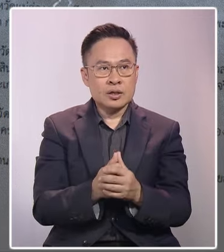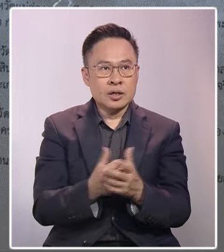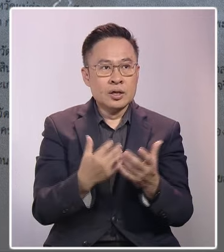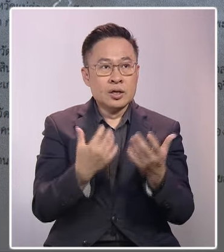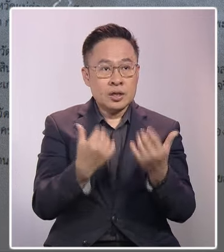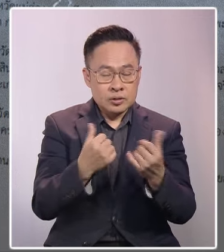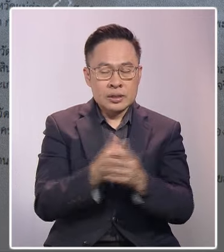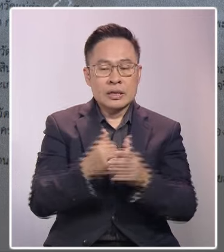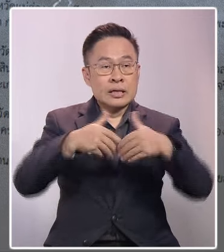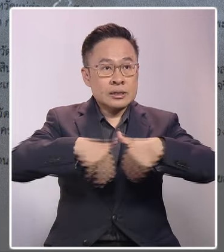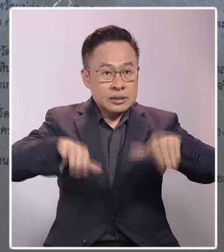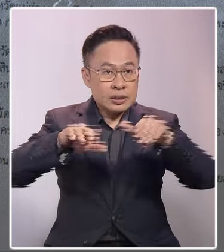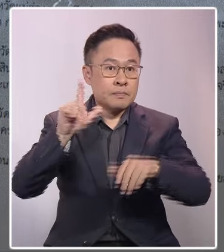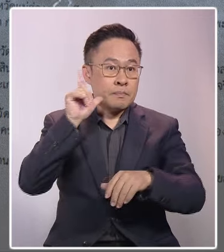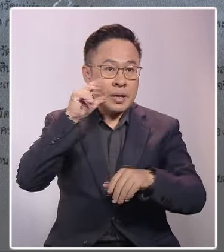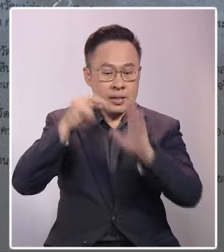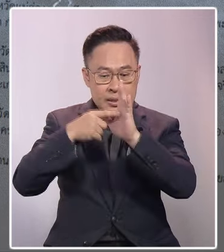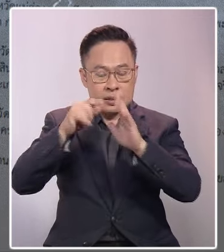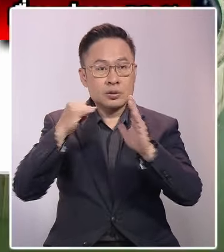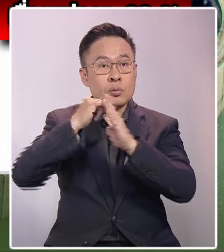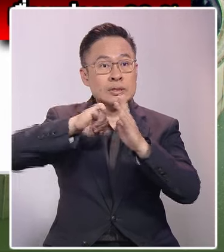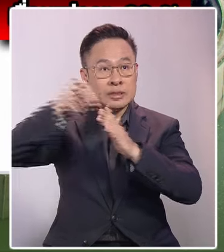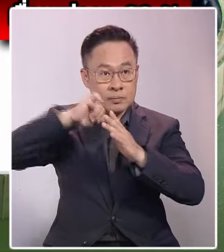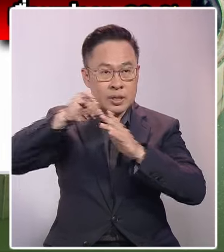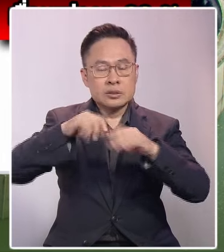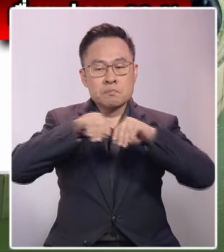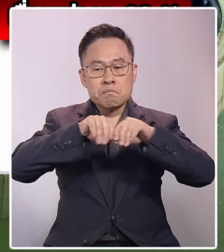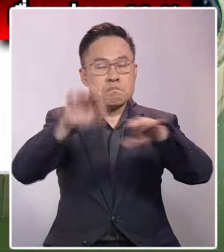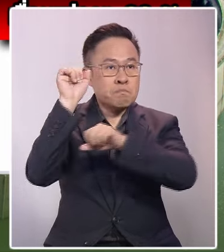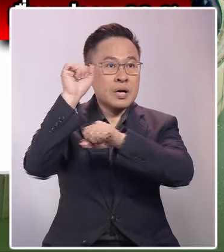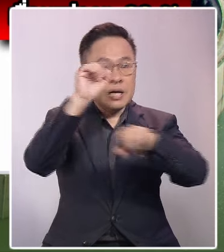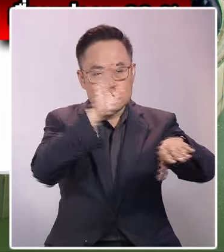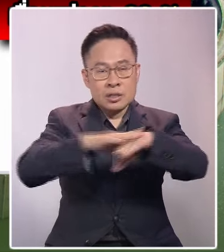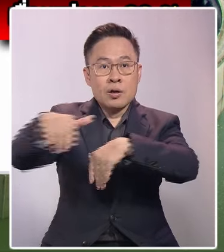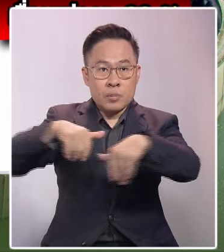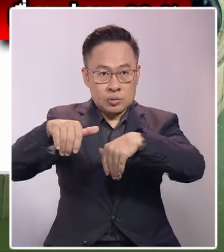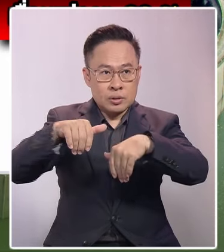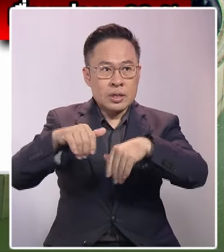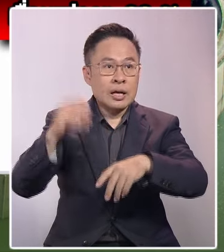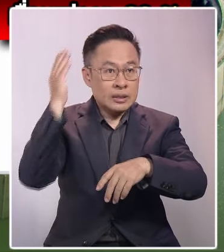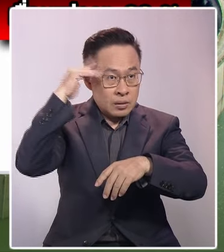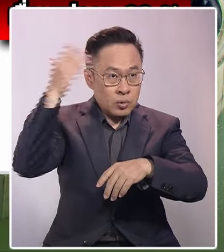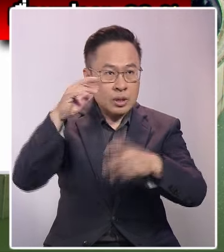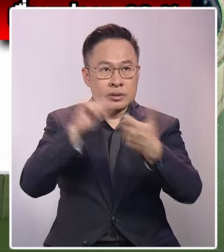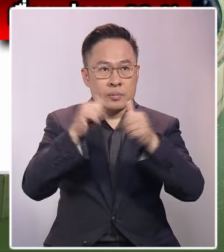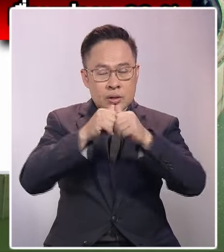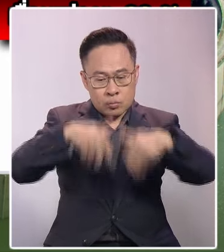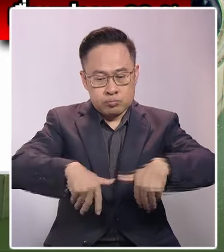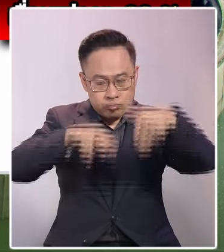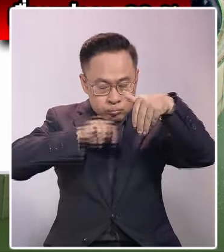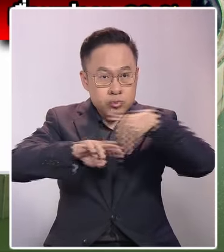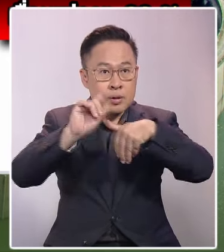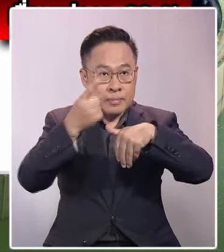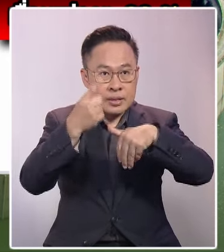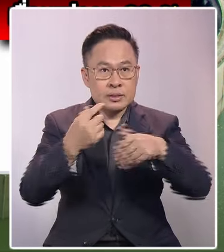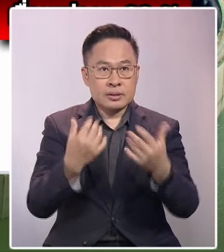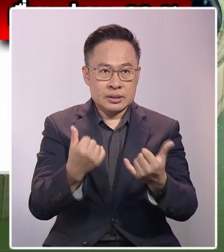ชนเนี่ยได้มีการประกาศขอให้พี่น้องประประชาชนเนี่ยแจ้งเตือนให้ทราบกันก่อนนะครับนี่ๆอ่ะอย่างที่เราเห็นกันเนี่ยนะฮะตอน